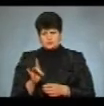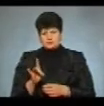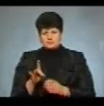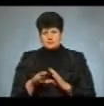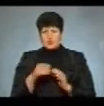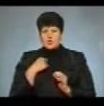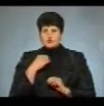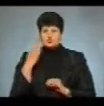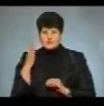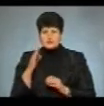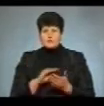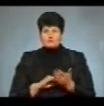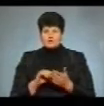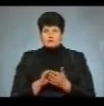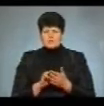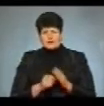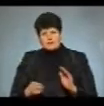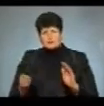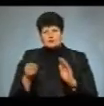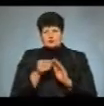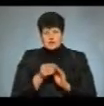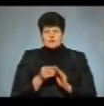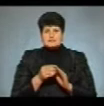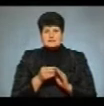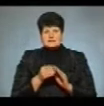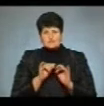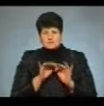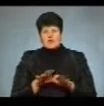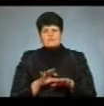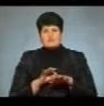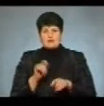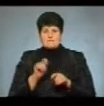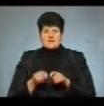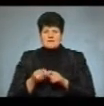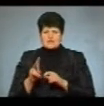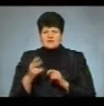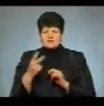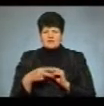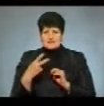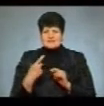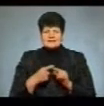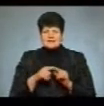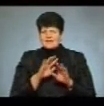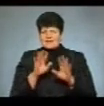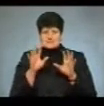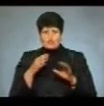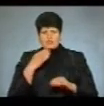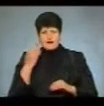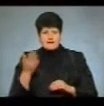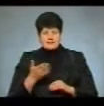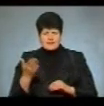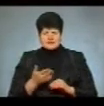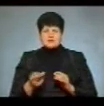Ті повторні матеріали долучалися до попередніх і проводилась відповідна перевірка. 20 – це незаконна агітація.